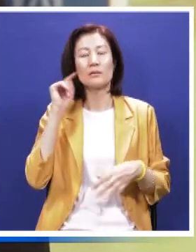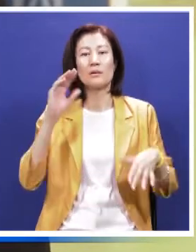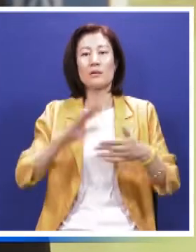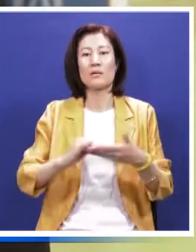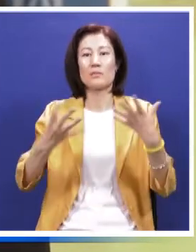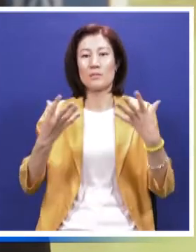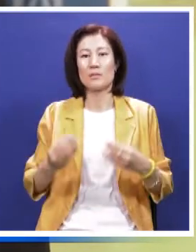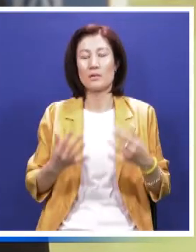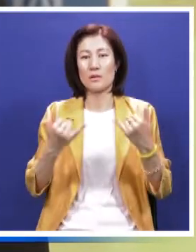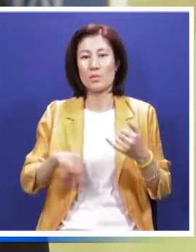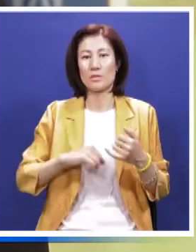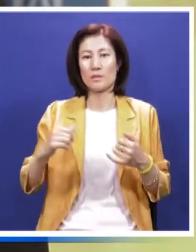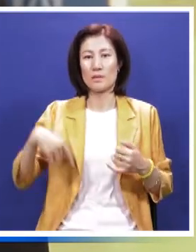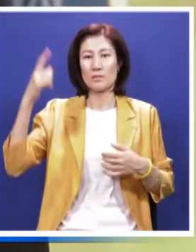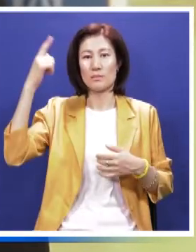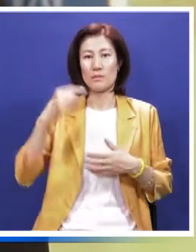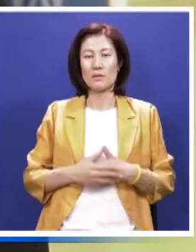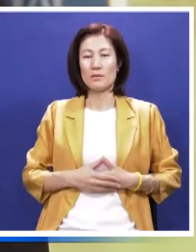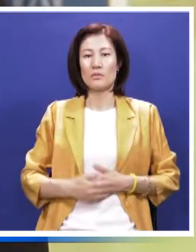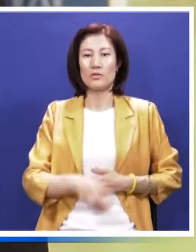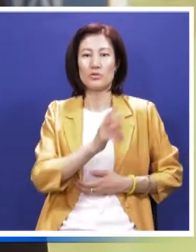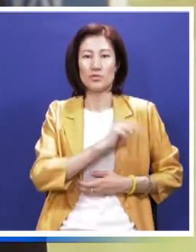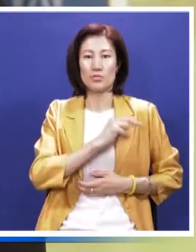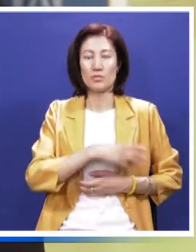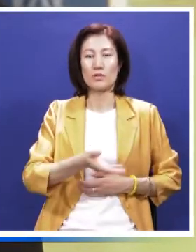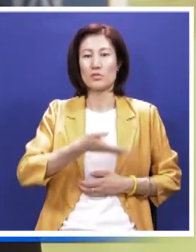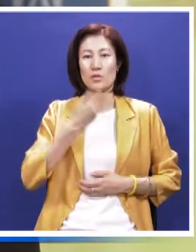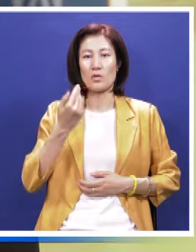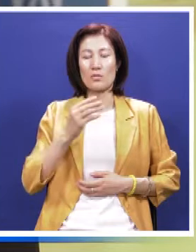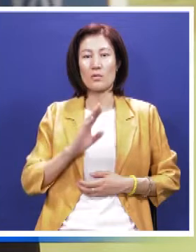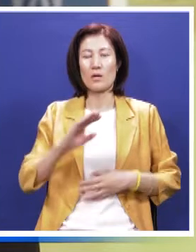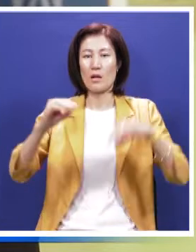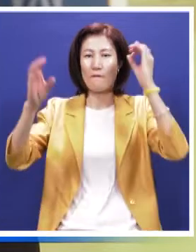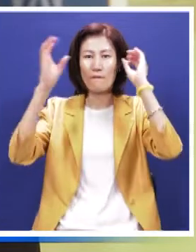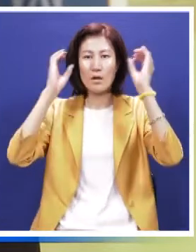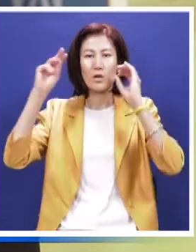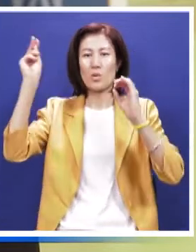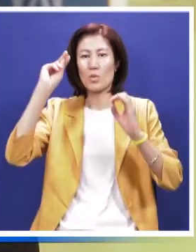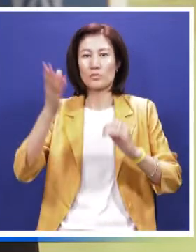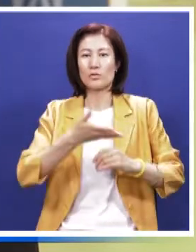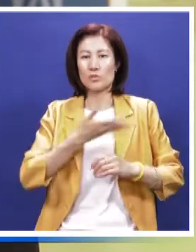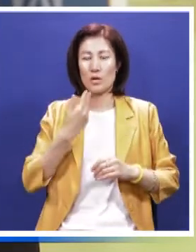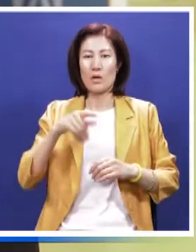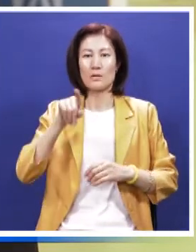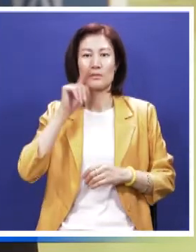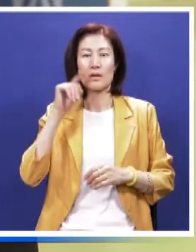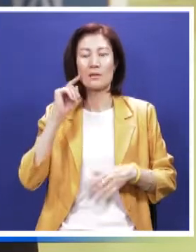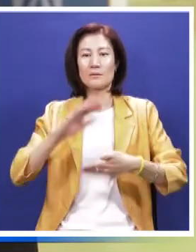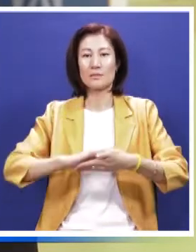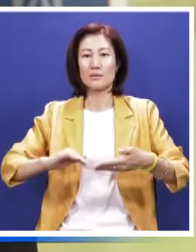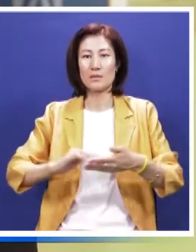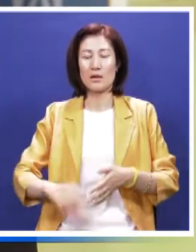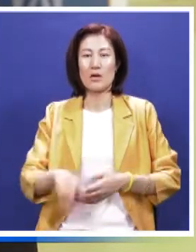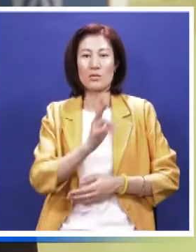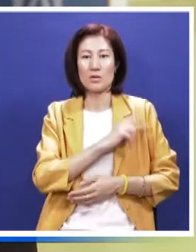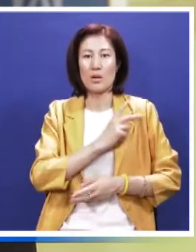жастар қазір білесіздер, жұмыс жоқ, жоғары оқу орнына түсе алмағандар бар. Олардың бәрі жастарды тартып, жұмыспен қамту, басқа